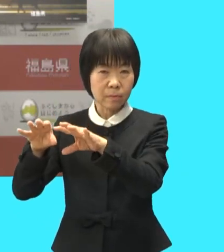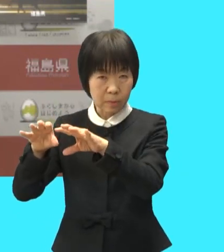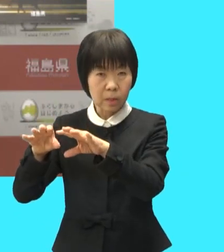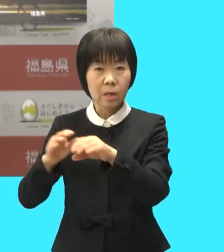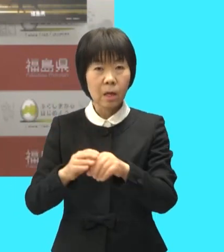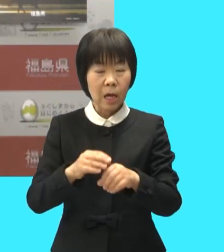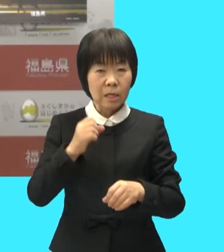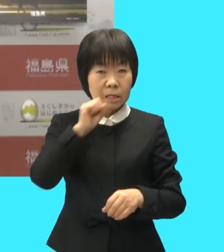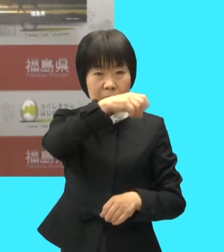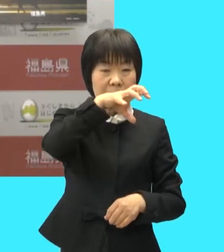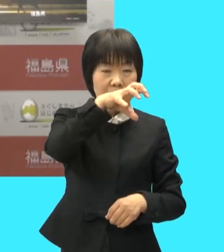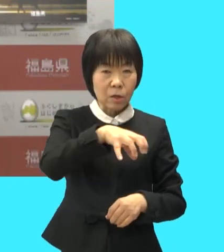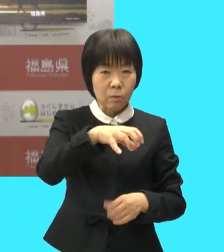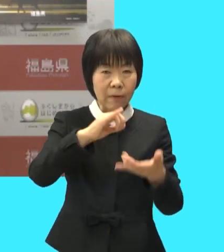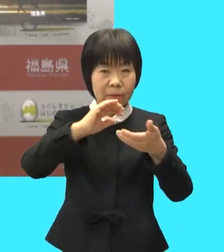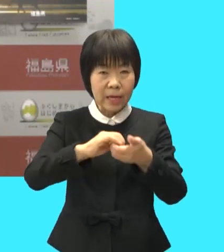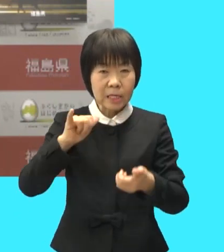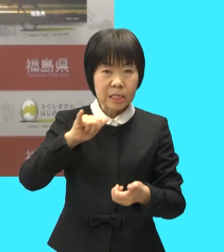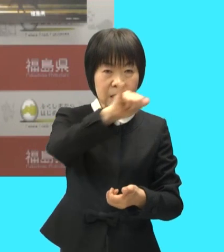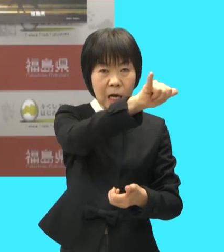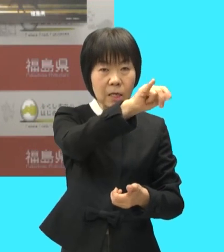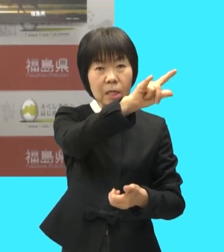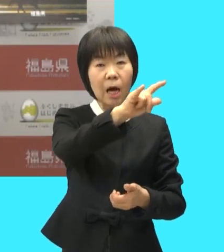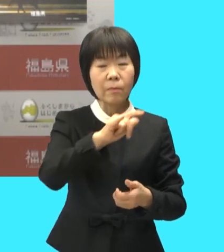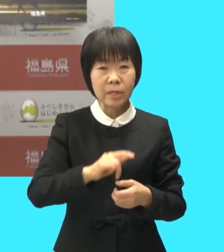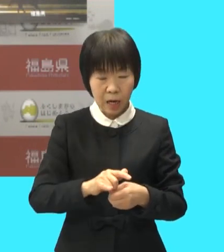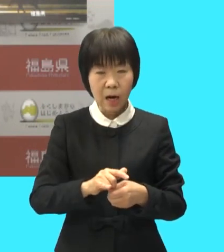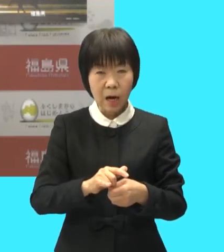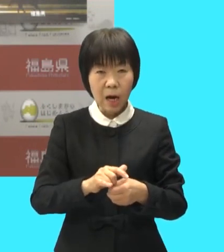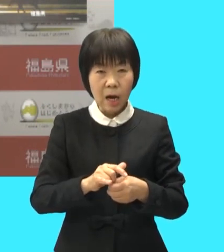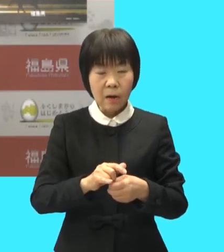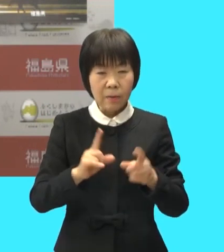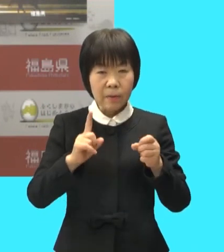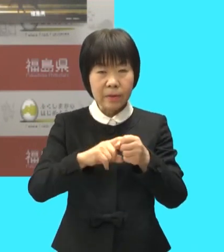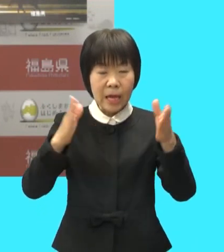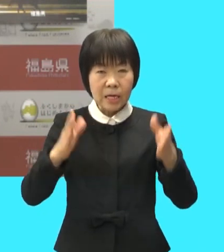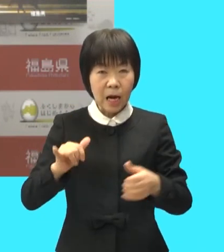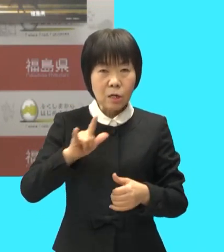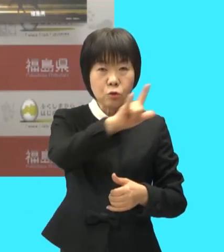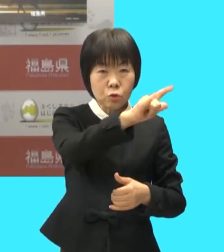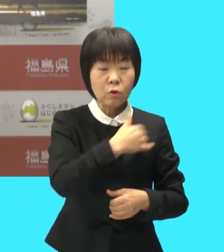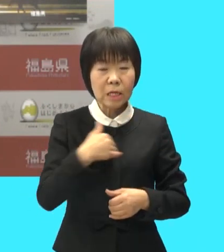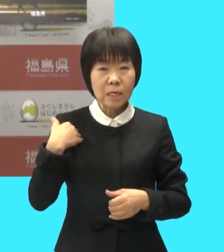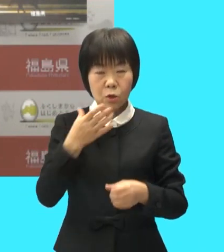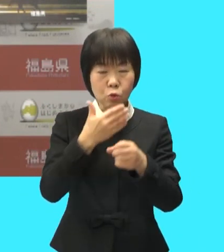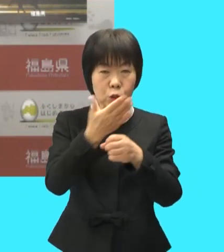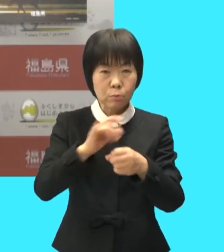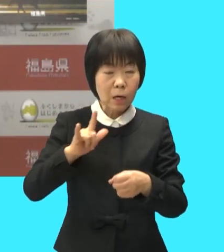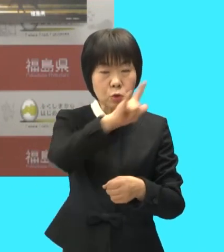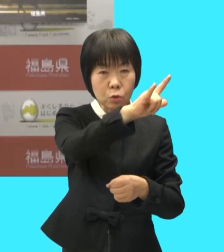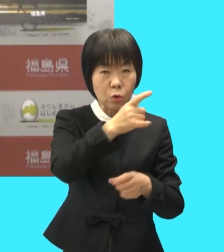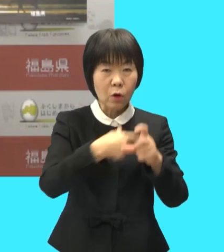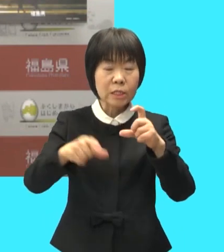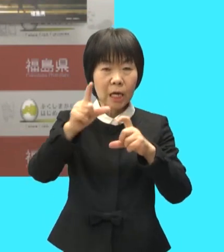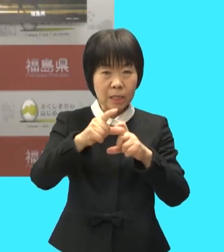には台湾定期チャーター便が新たに通年運行される福島空港のさらな